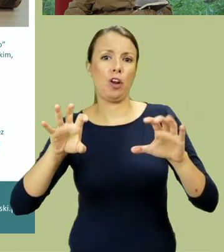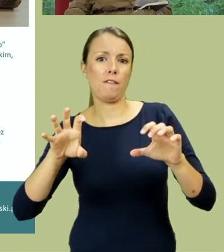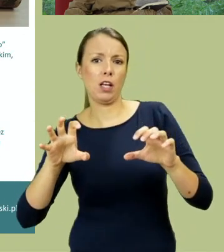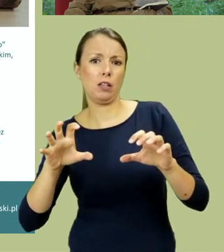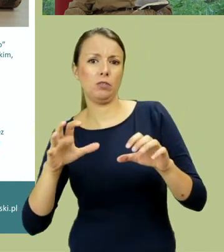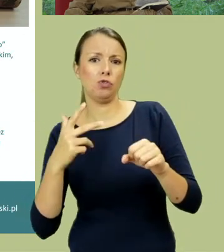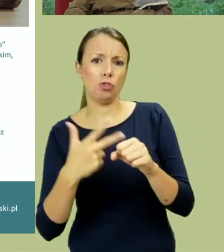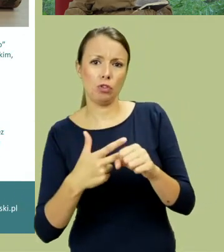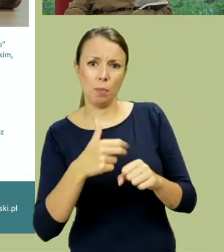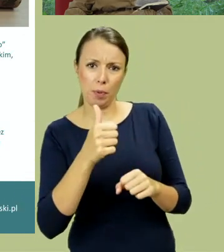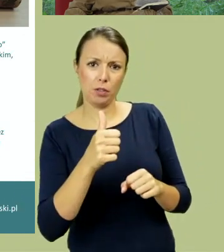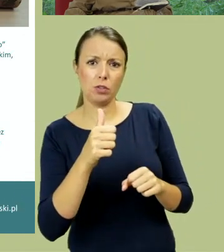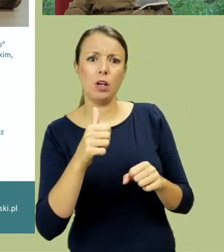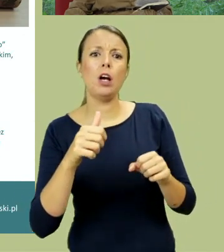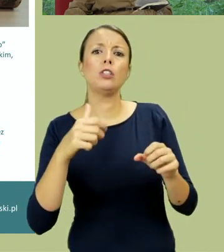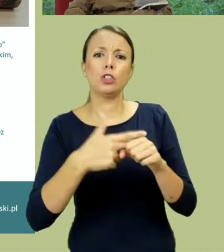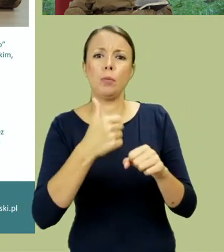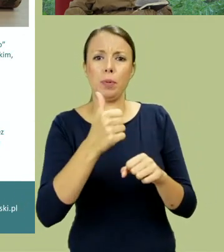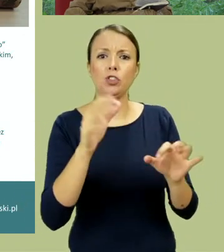31 stycznia